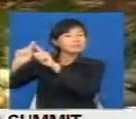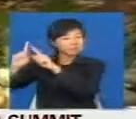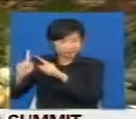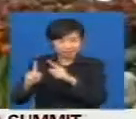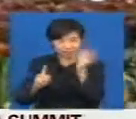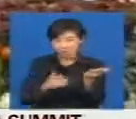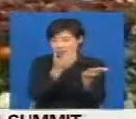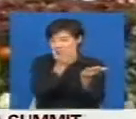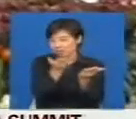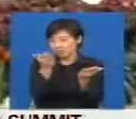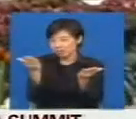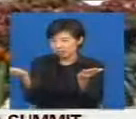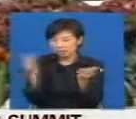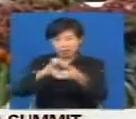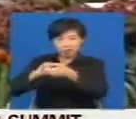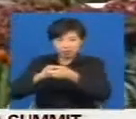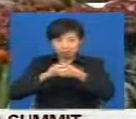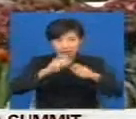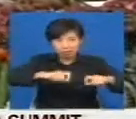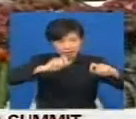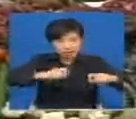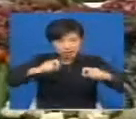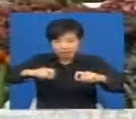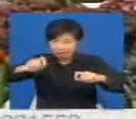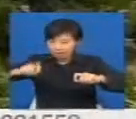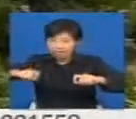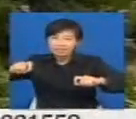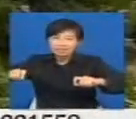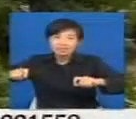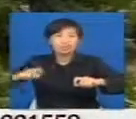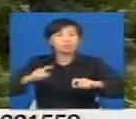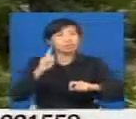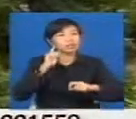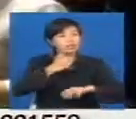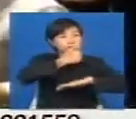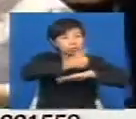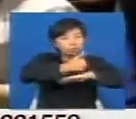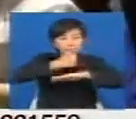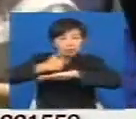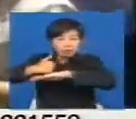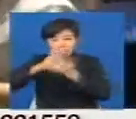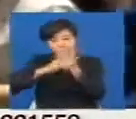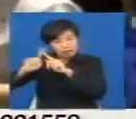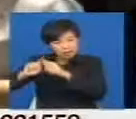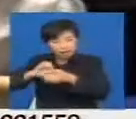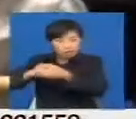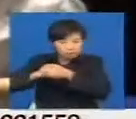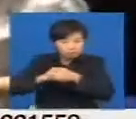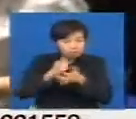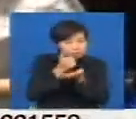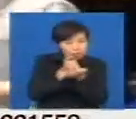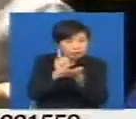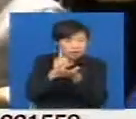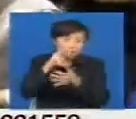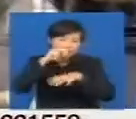คร ับ ผู้นำทั้งหลายทั้งปวงแล้วก็มีข้อตกลงว่าจะช่วยเหลือกันอย่างไรจะบริหารจัดการทรัพยากรน้ำอย่างไรซึ่ง